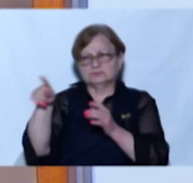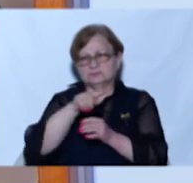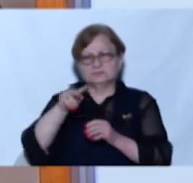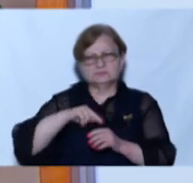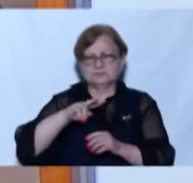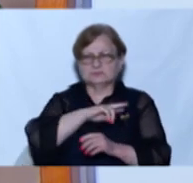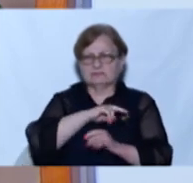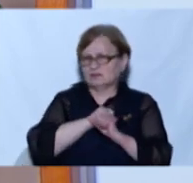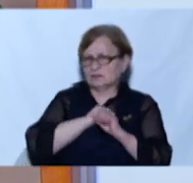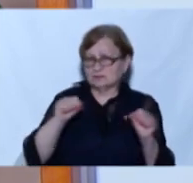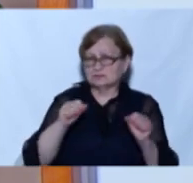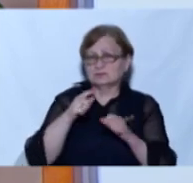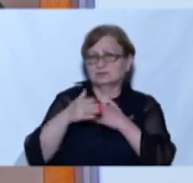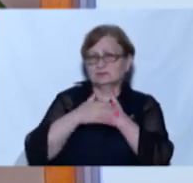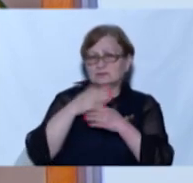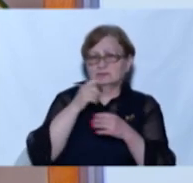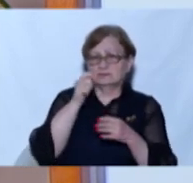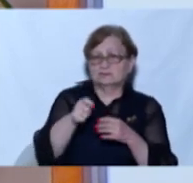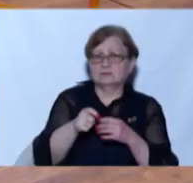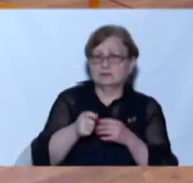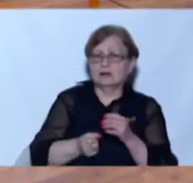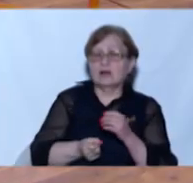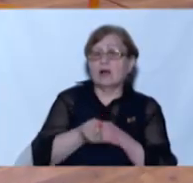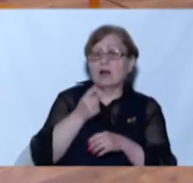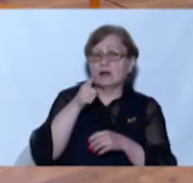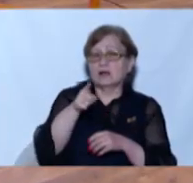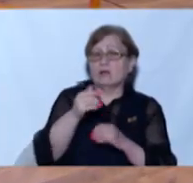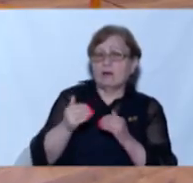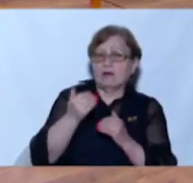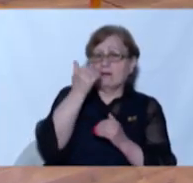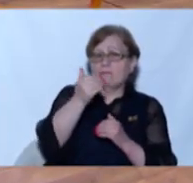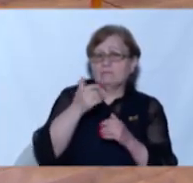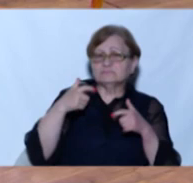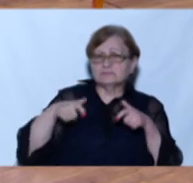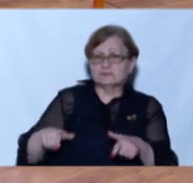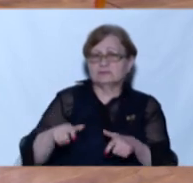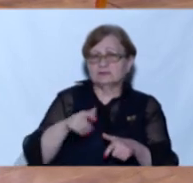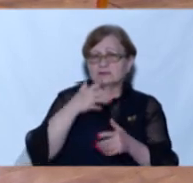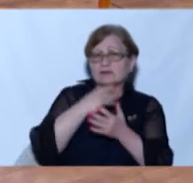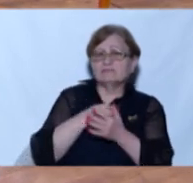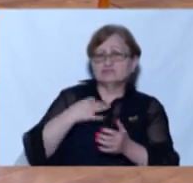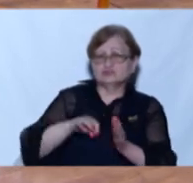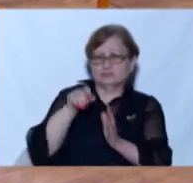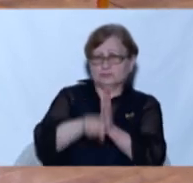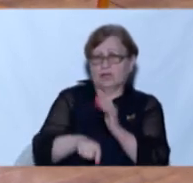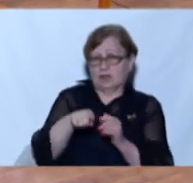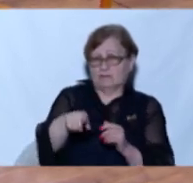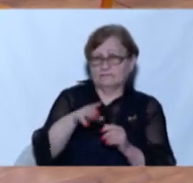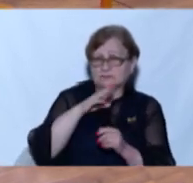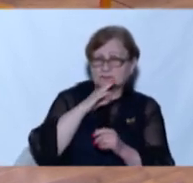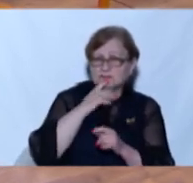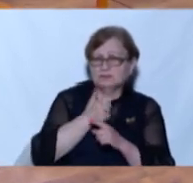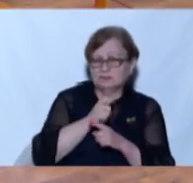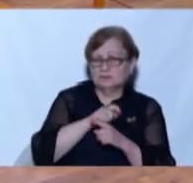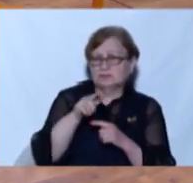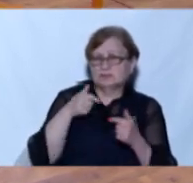დასჯეს, გაიგებს, რომ რაკილი სინამდვილეში მისი შვილი ყოფილა, ხო? ეს საოცარი ტრაგედია და თქვენ შეგიძლიათ ჰალევის ამ